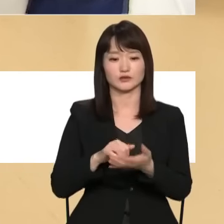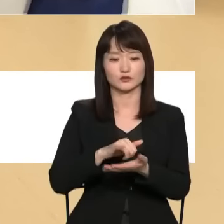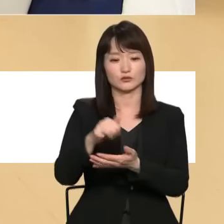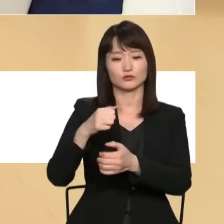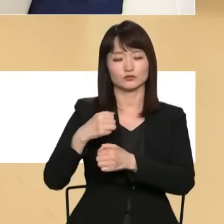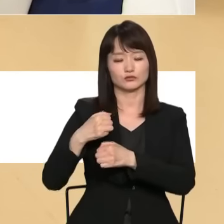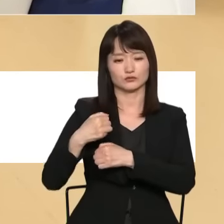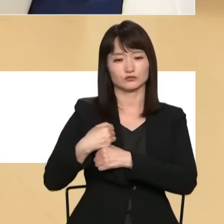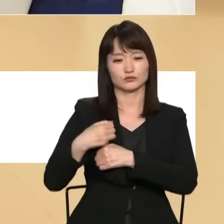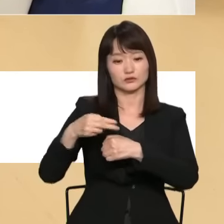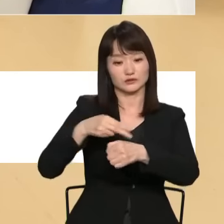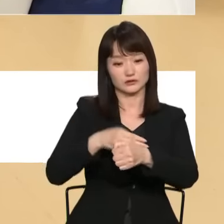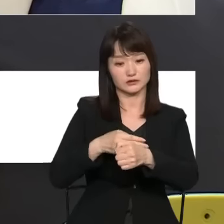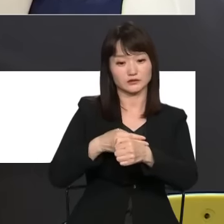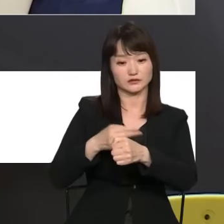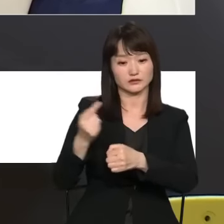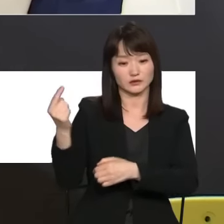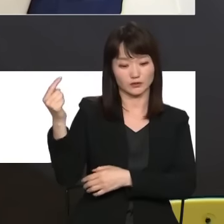군의관으로서 정말 거의